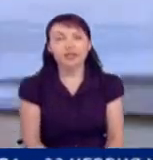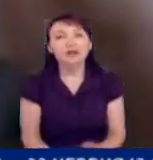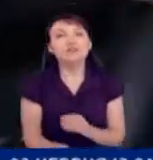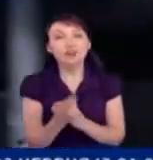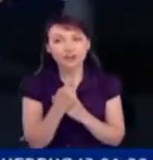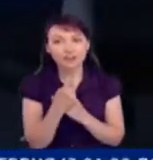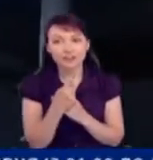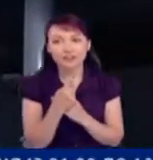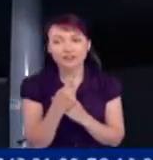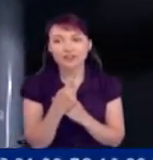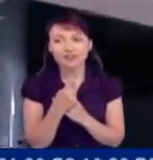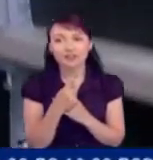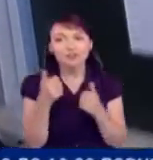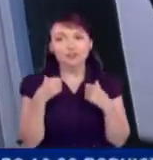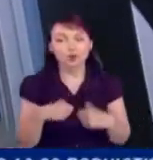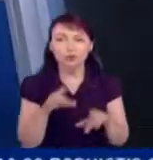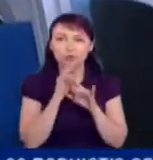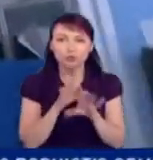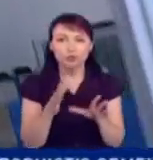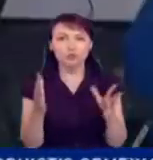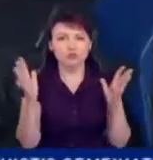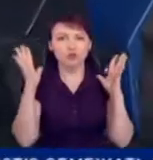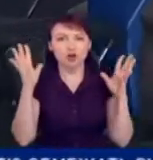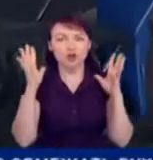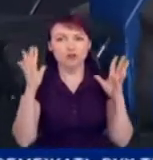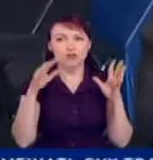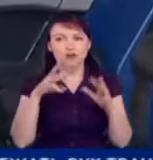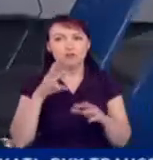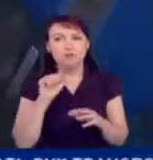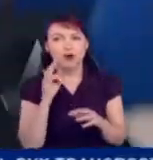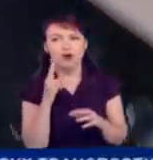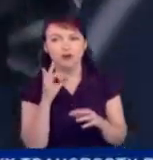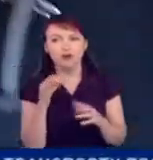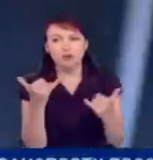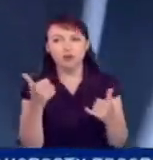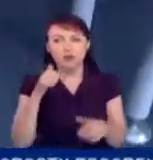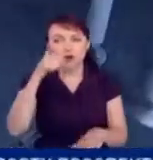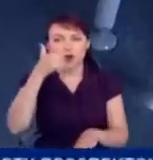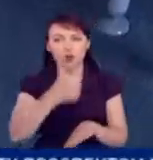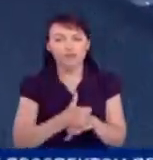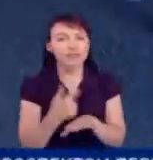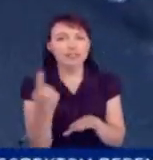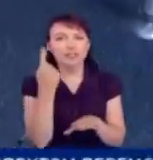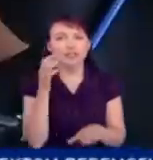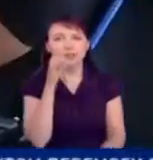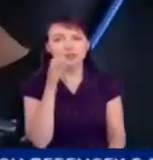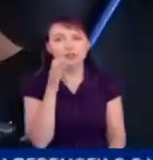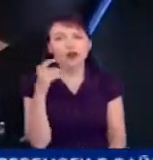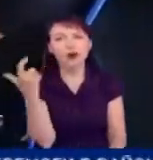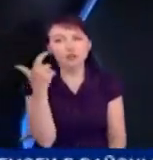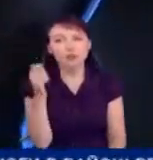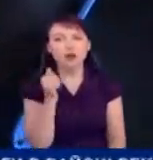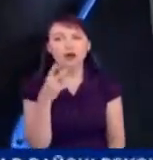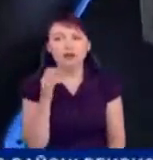виявилося, спокою не буде і тут. А ось цей здорувань – Мартін. Сьогодні він головний і єдиний пес. Господарка